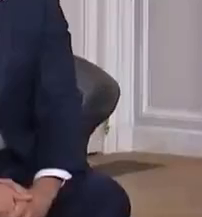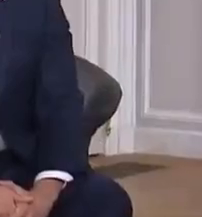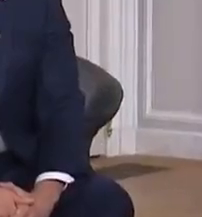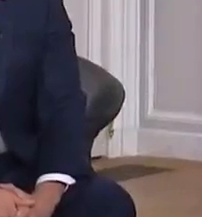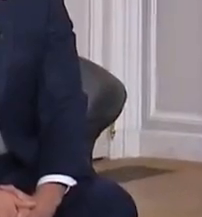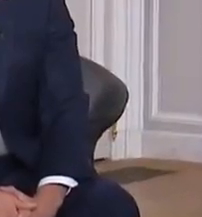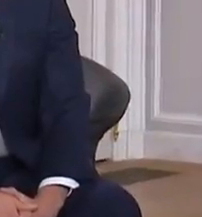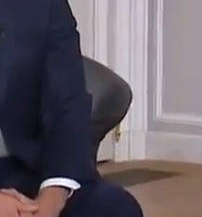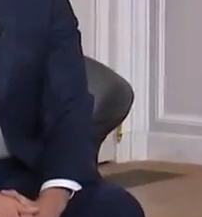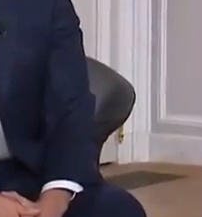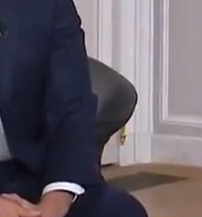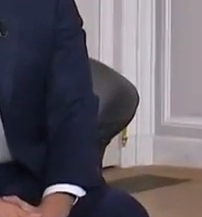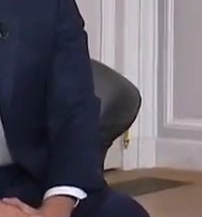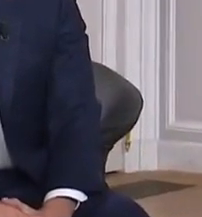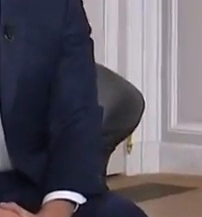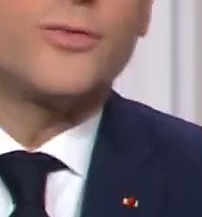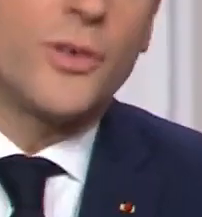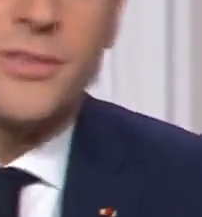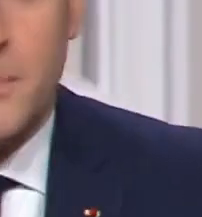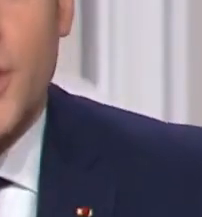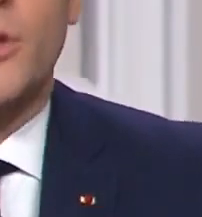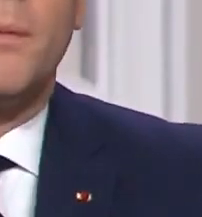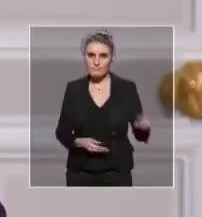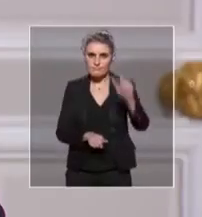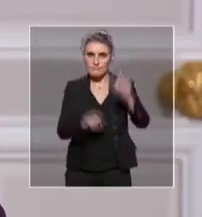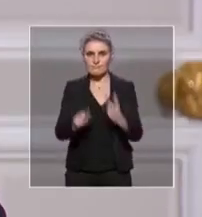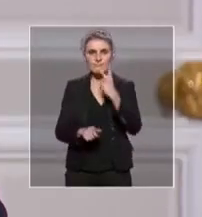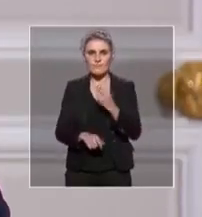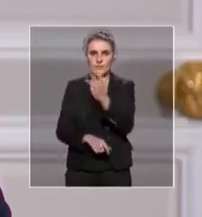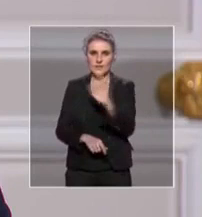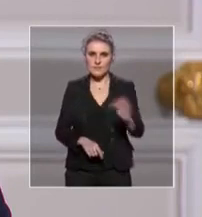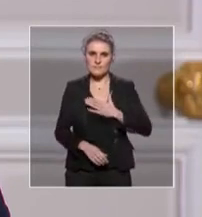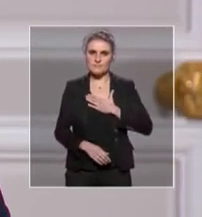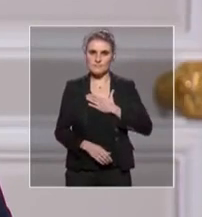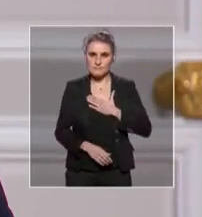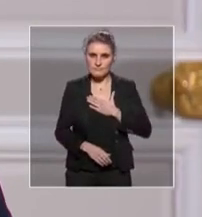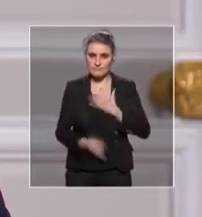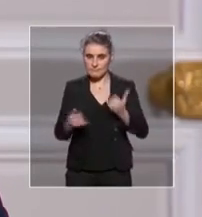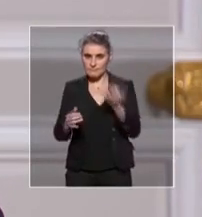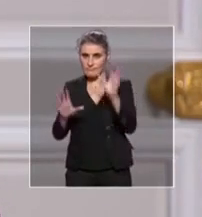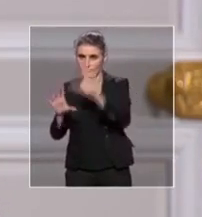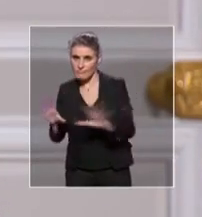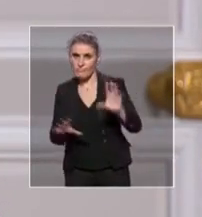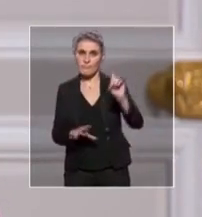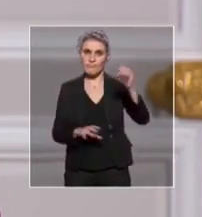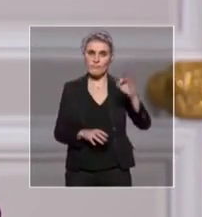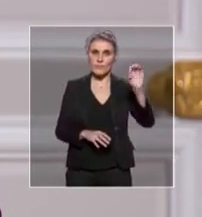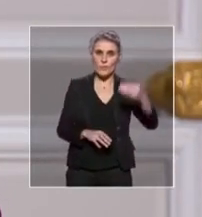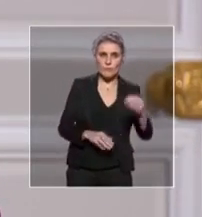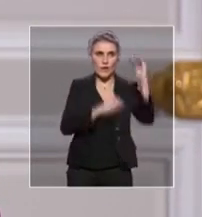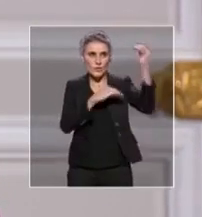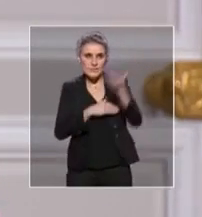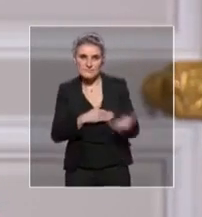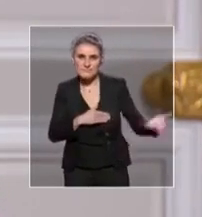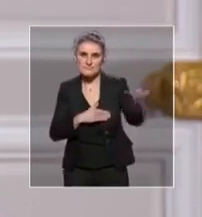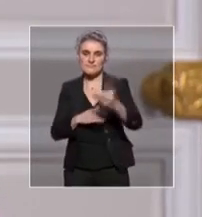Le moment important, et je crois fédérateur, et ça c'est bienvenu, c'est l'hommage aux différentes solidarités qui